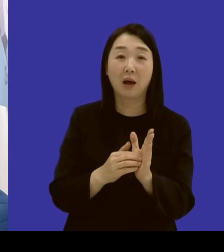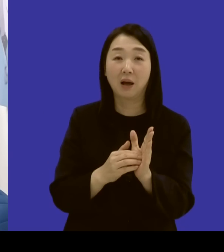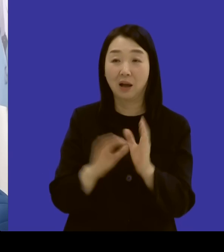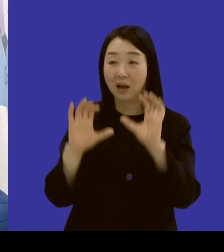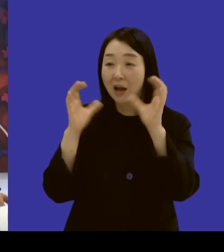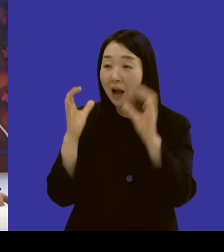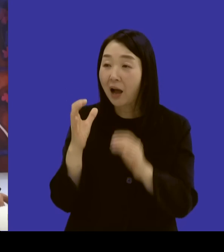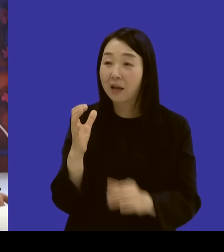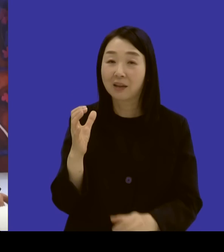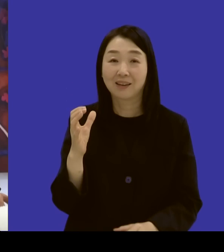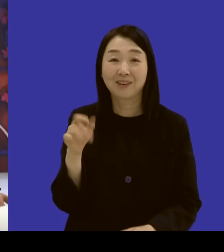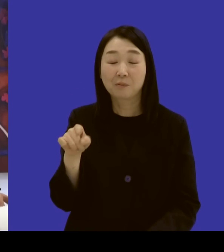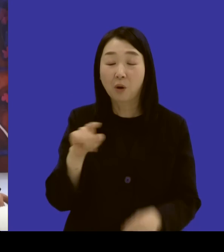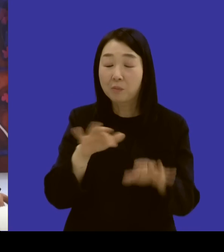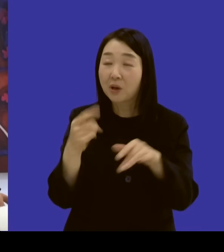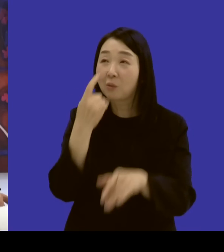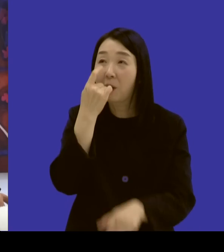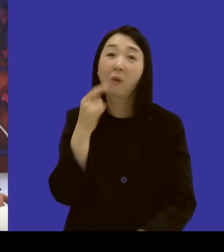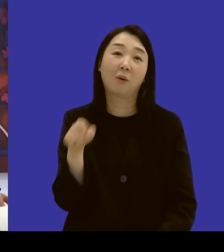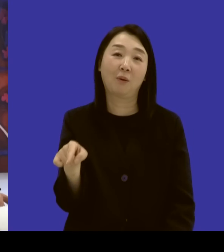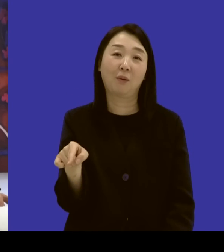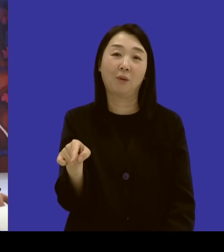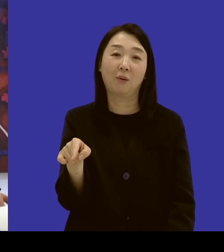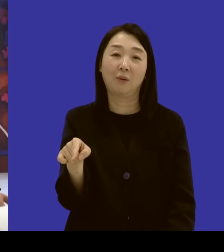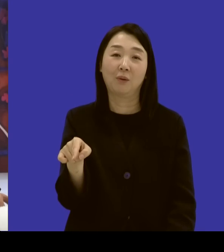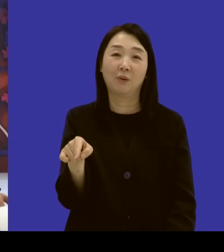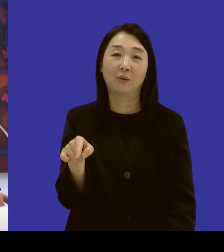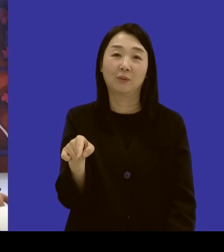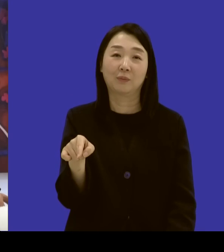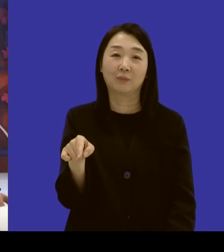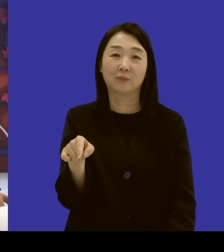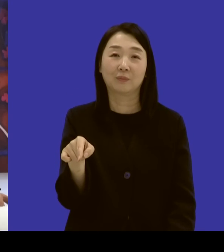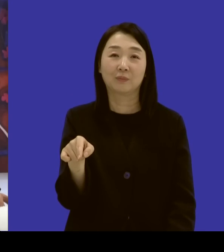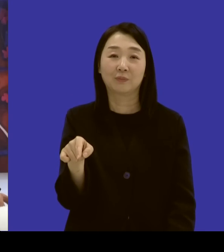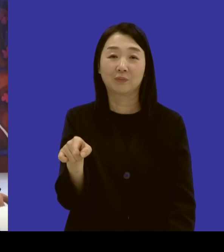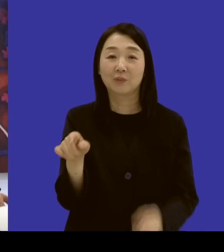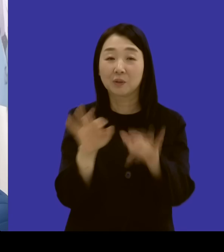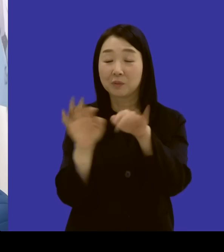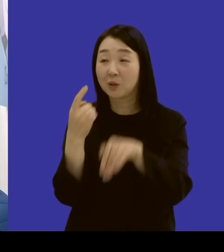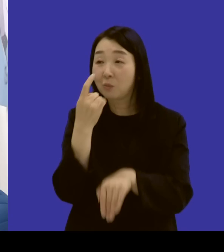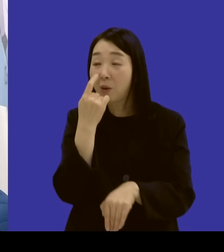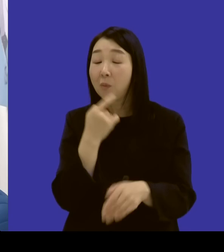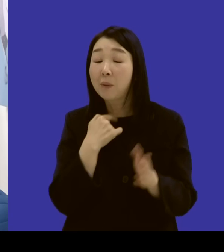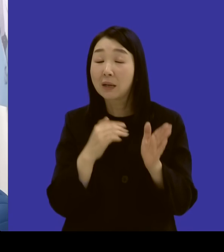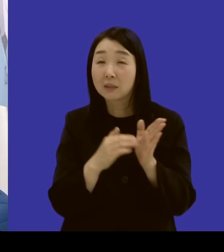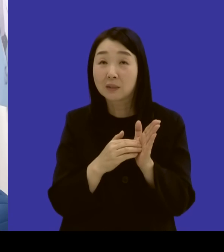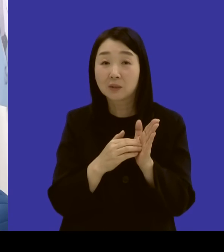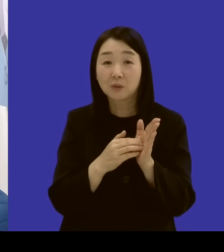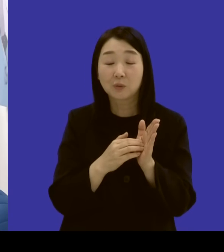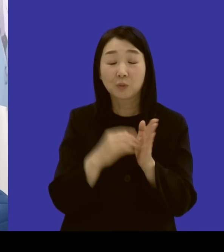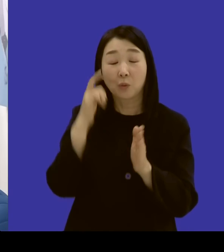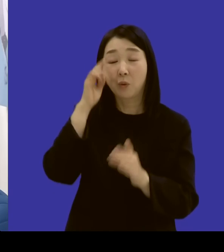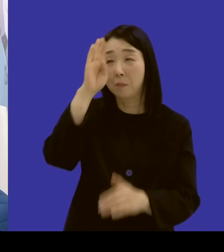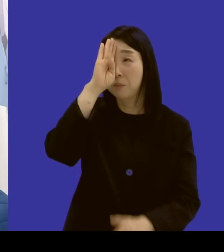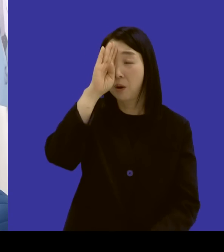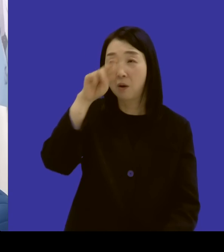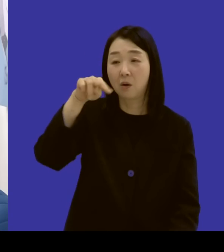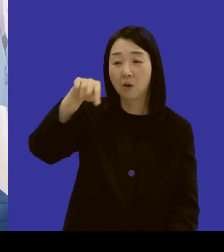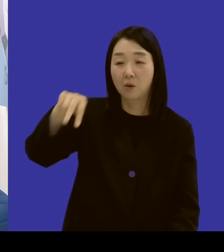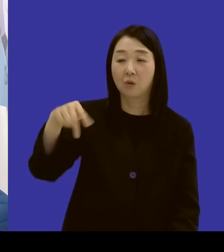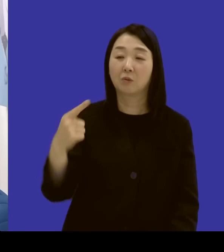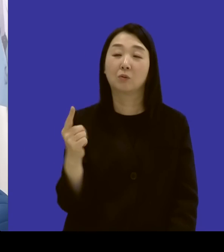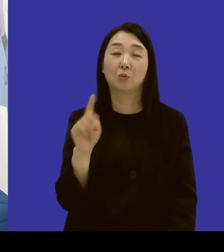어린 여자애가 피아노를 배우게 돼서요. 그래가지고 피아노를 배워서 약간 소아마비 증세가